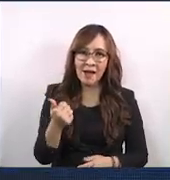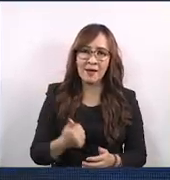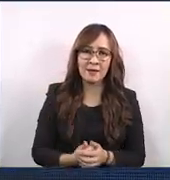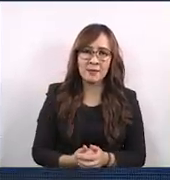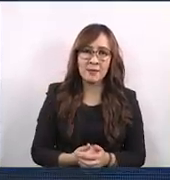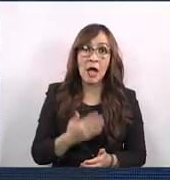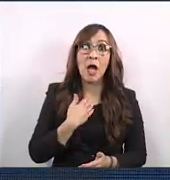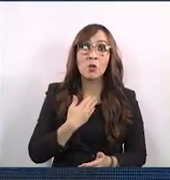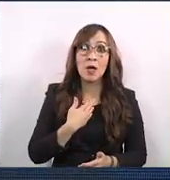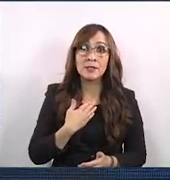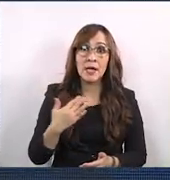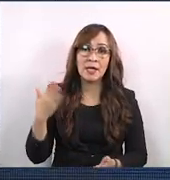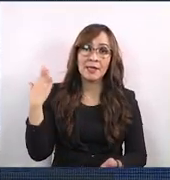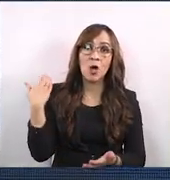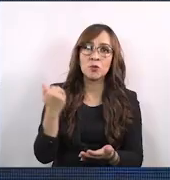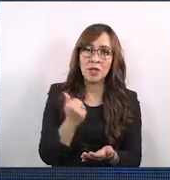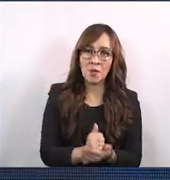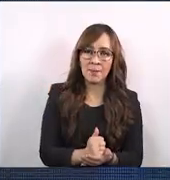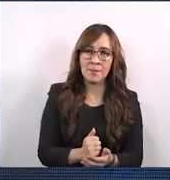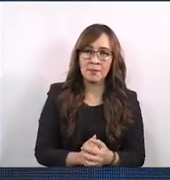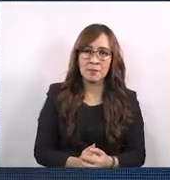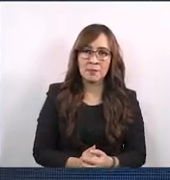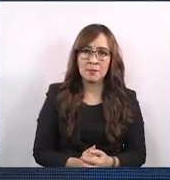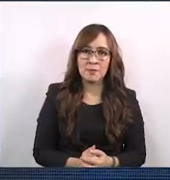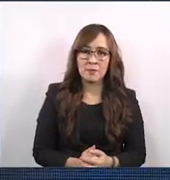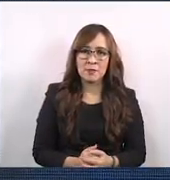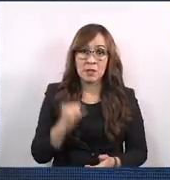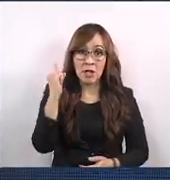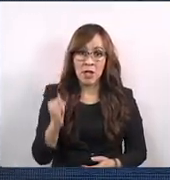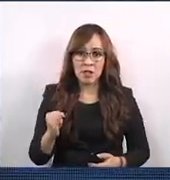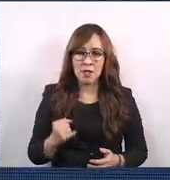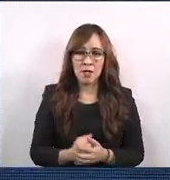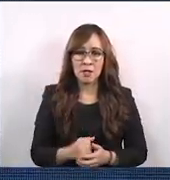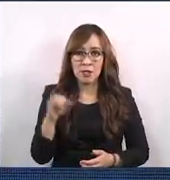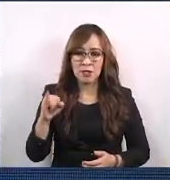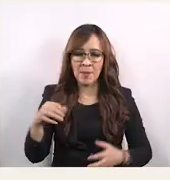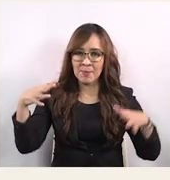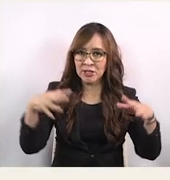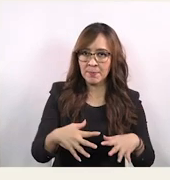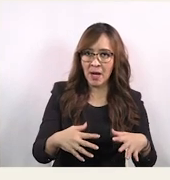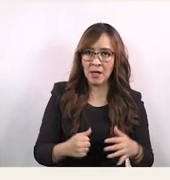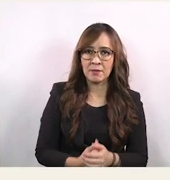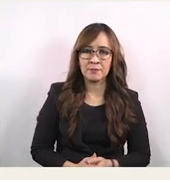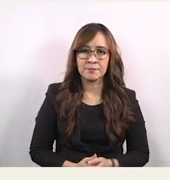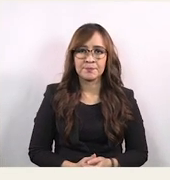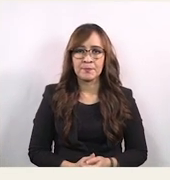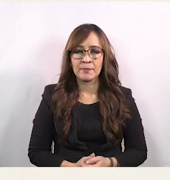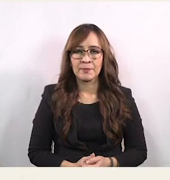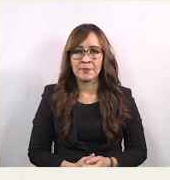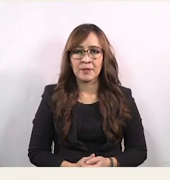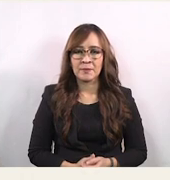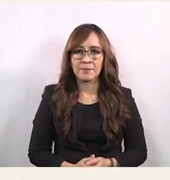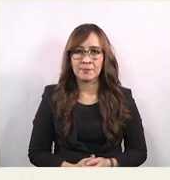jodoh Hai tetapi kemudian cepatkan ini menghancurkan Selanjutnya apa ciri-ciri Rois